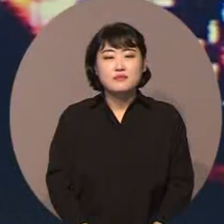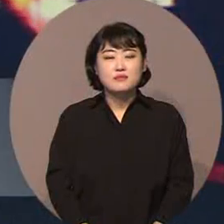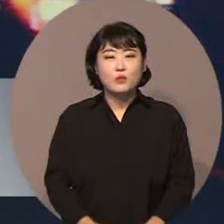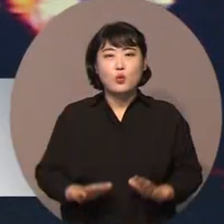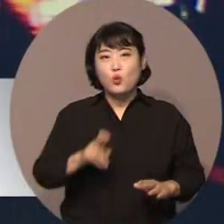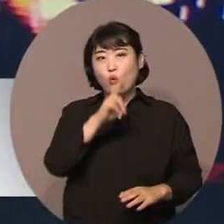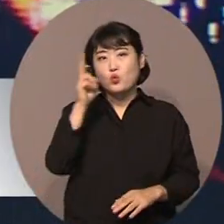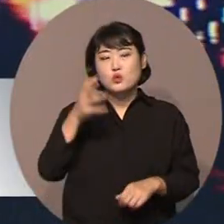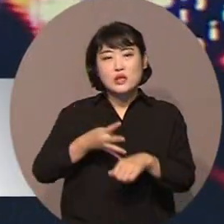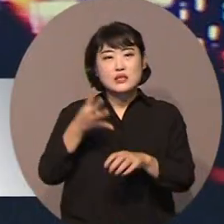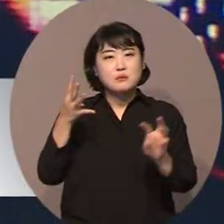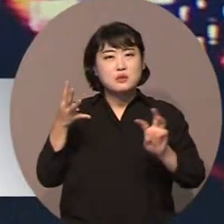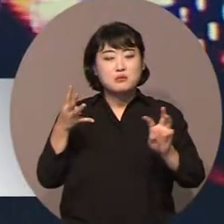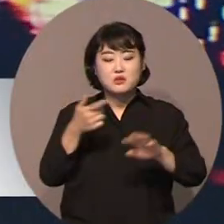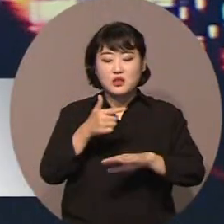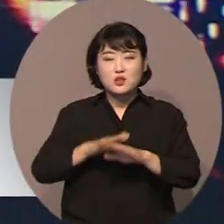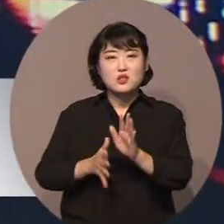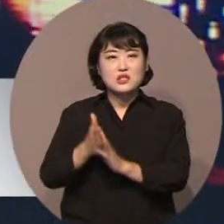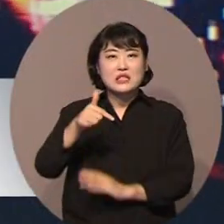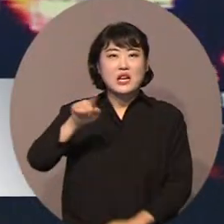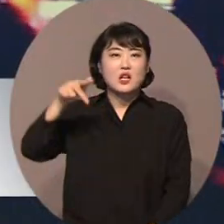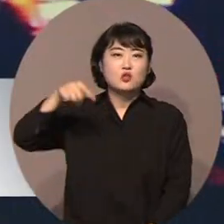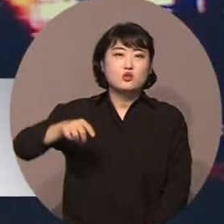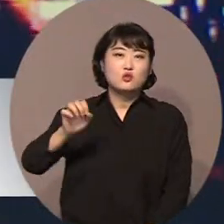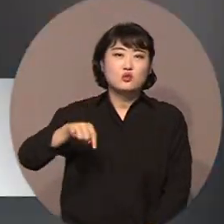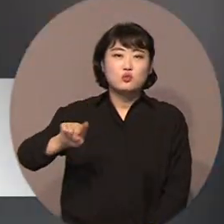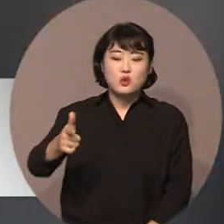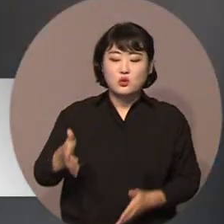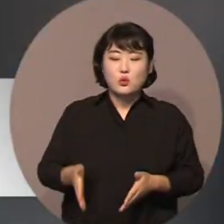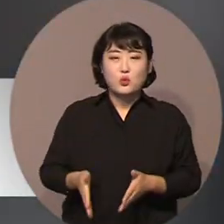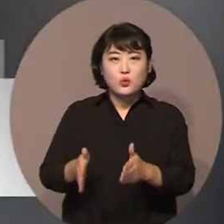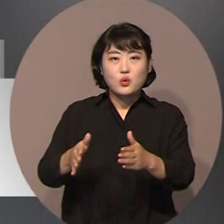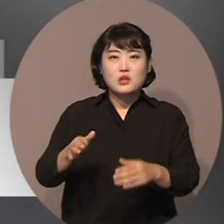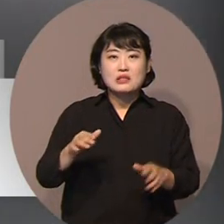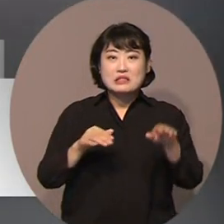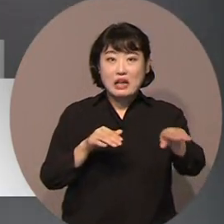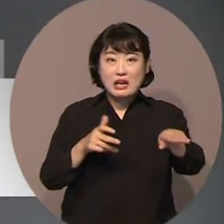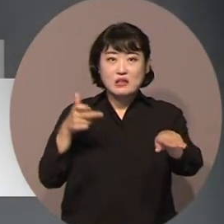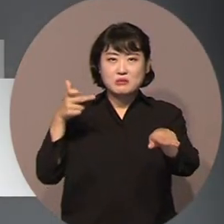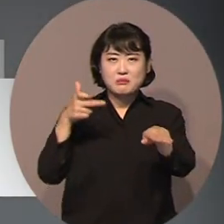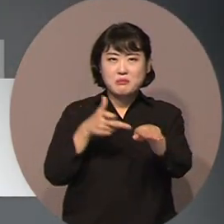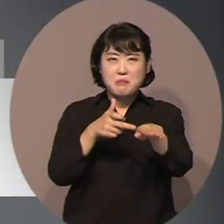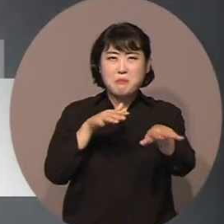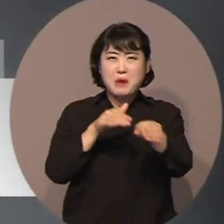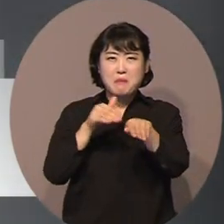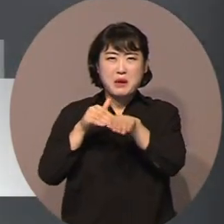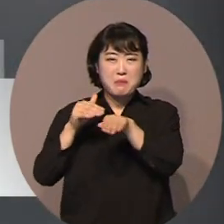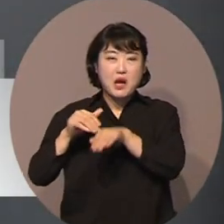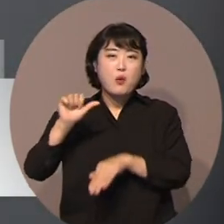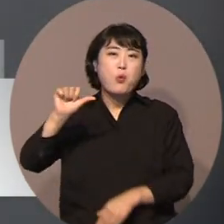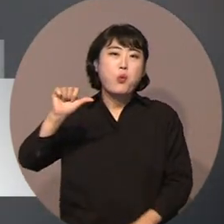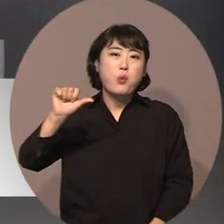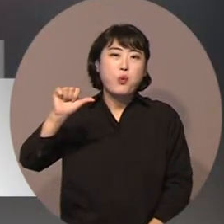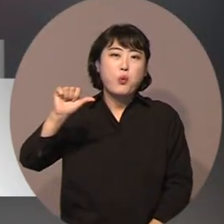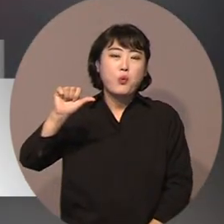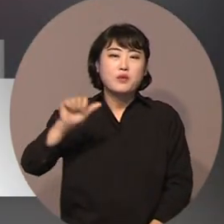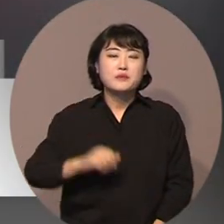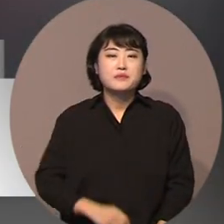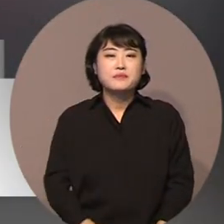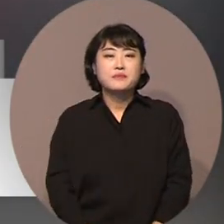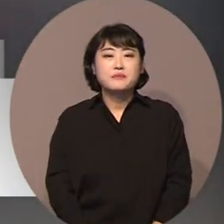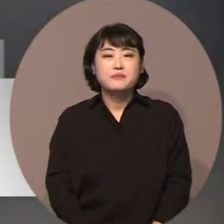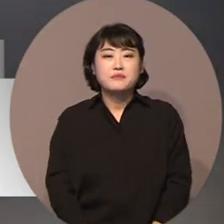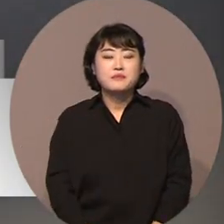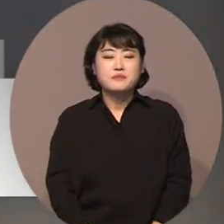오늘 오후 4시 반쯤 대전시 서구 가수원동에 한 도로에서 승용차와 suv 차량 등 차량 다섯 대가 이따라